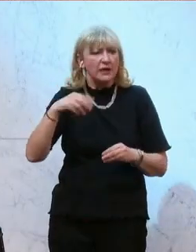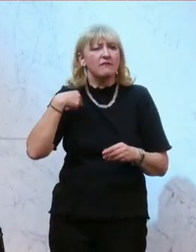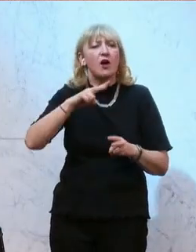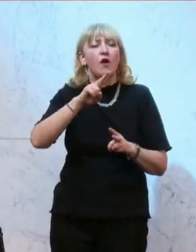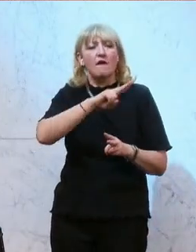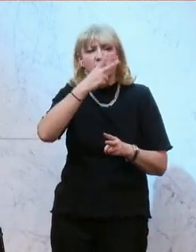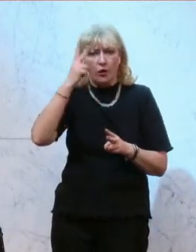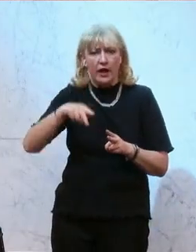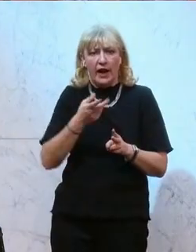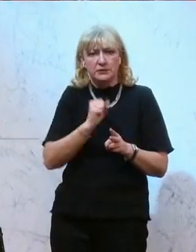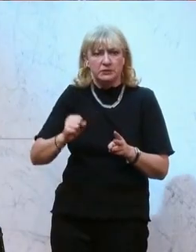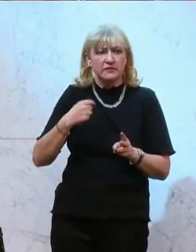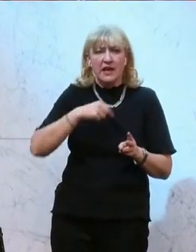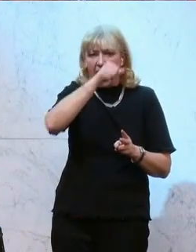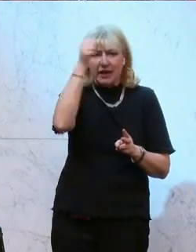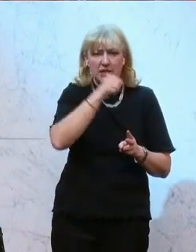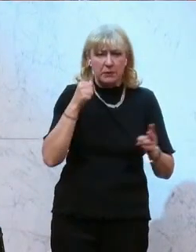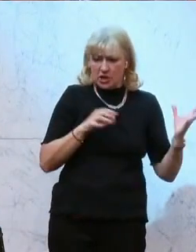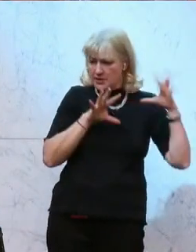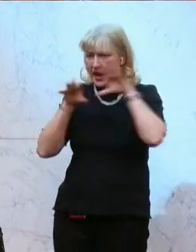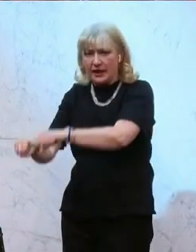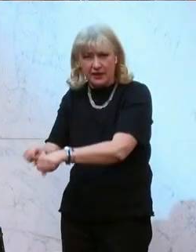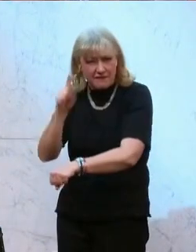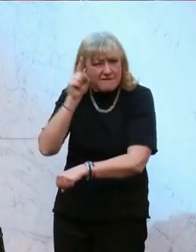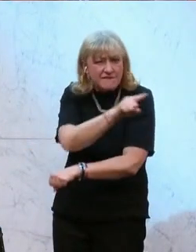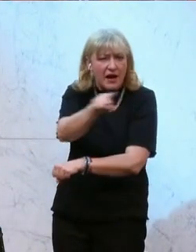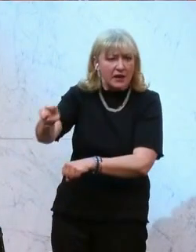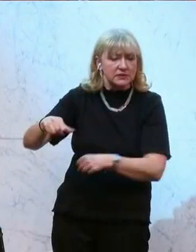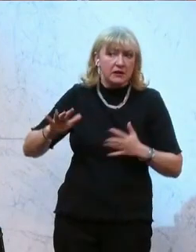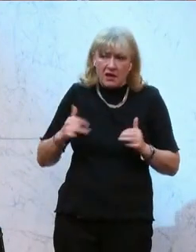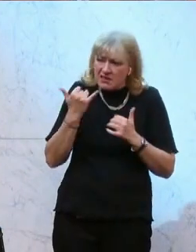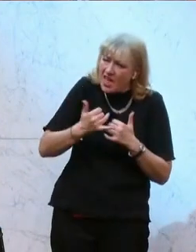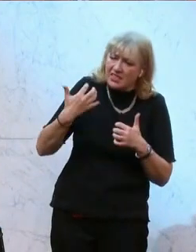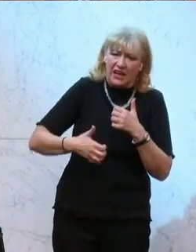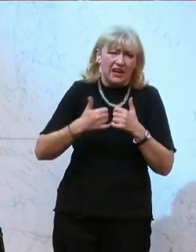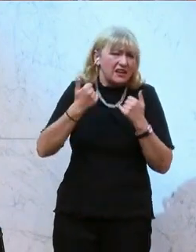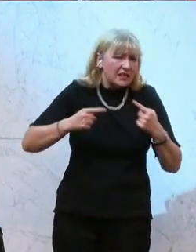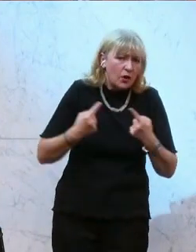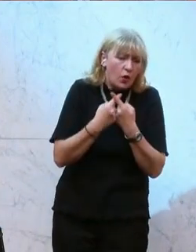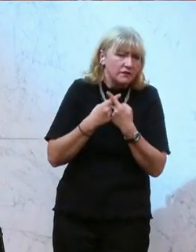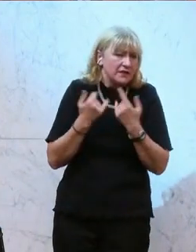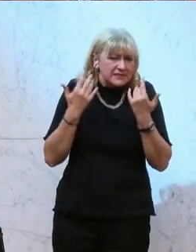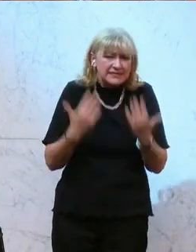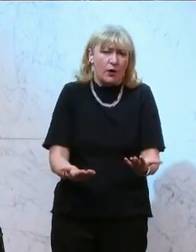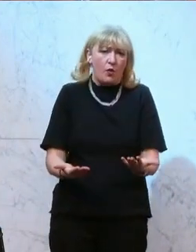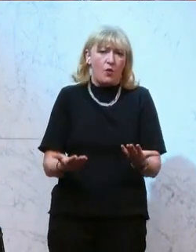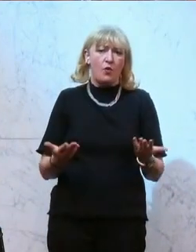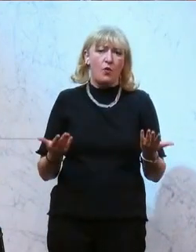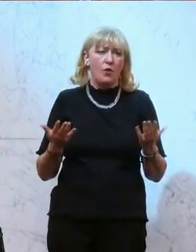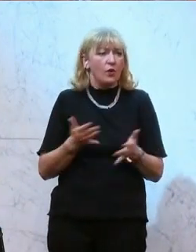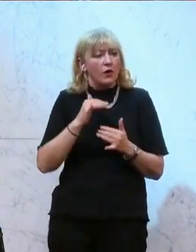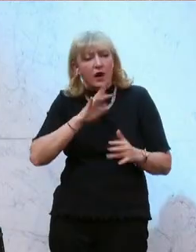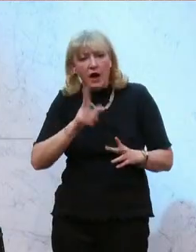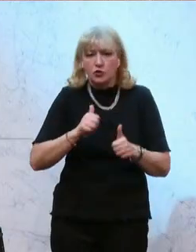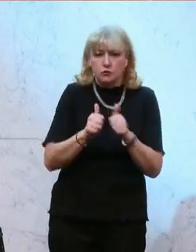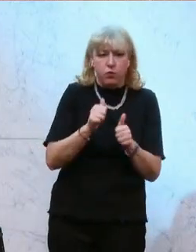Aserbaidschan angegriffen wird, und zu Recht gefragt, ob das wirklich in jedem Krieg, in jedem Konflikt der Fall ist oder war, dass alle